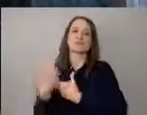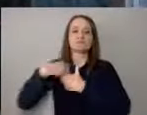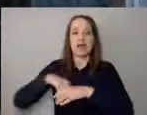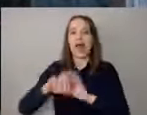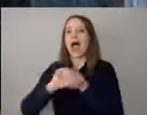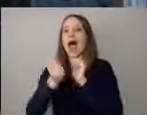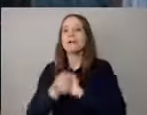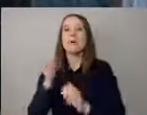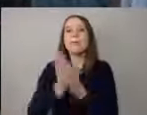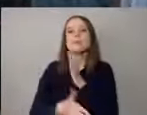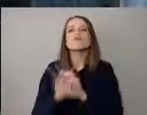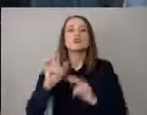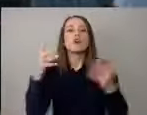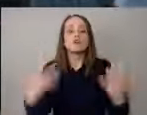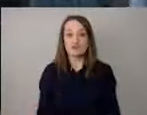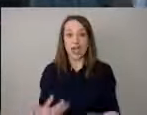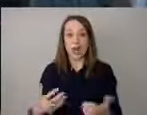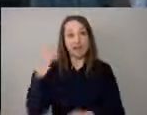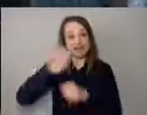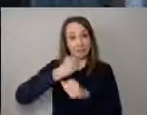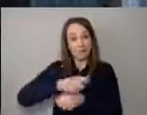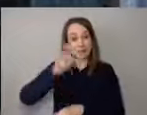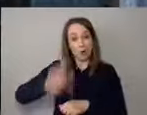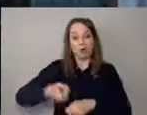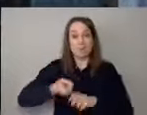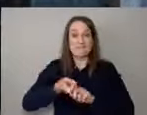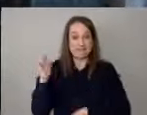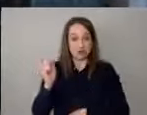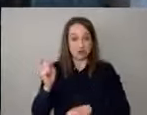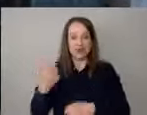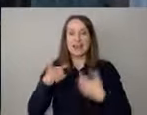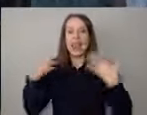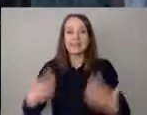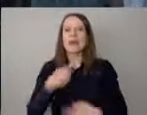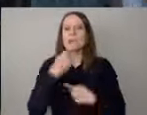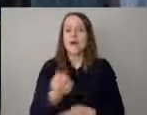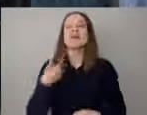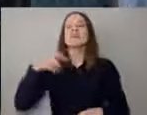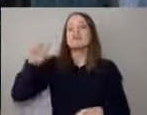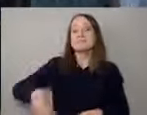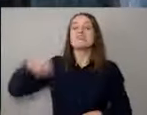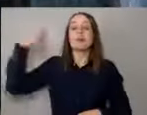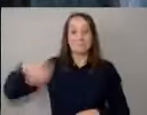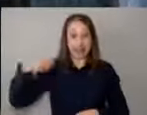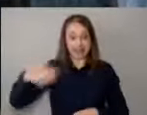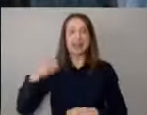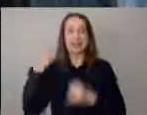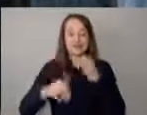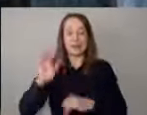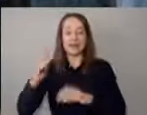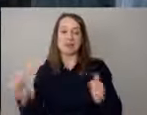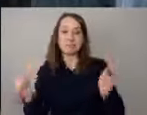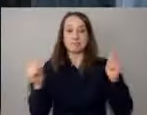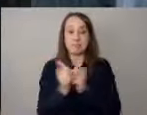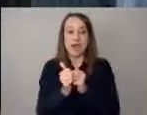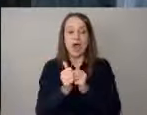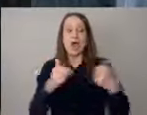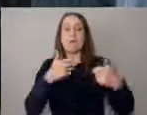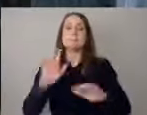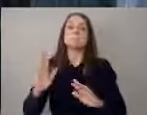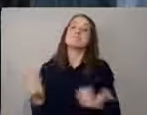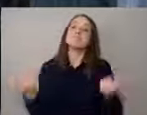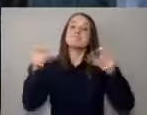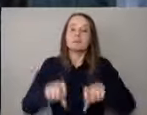pracy. I chcę jedno powiedzieć, że przy urzędzie prezydenta Rzeczpospolitej powołam specjalną komisję krzywd, żeby każda osoba, która